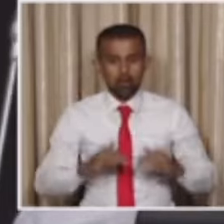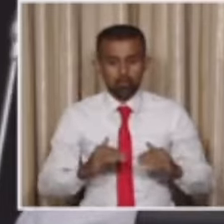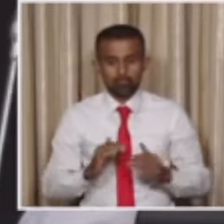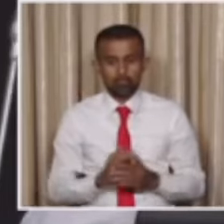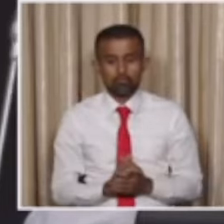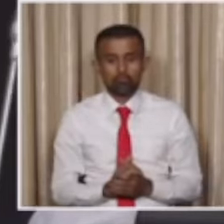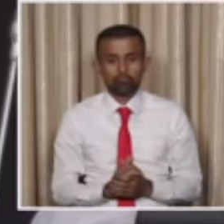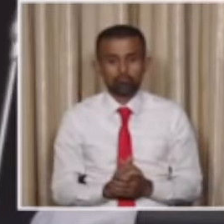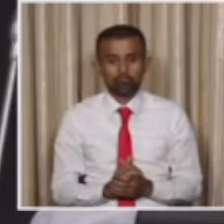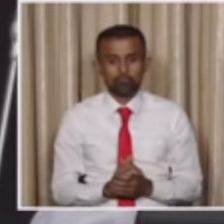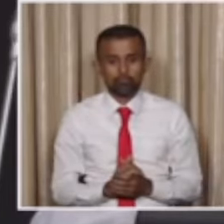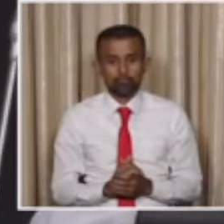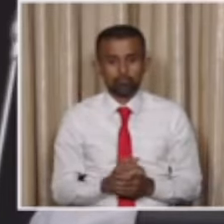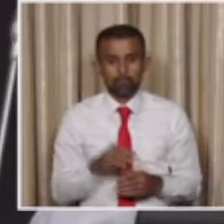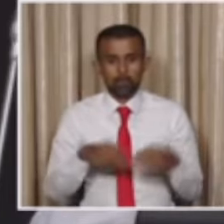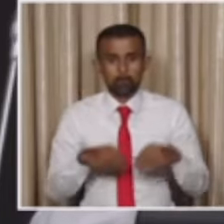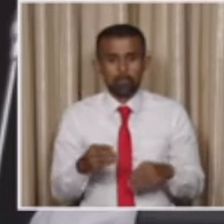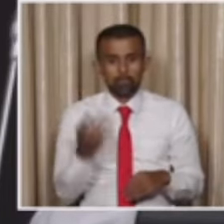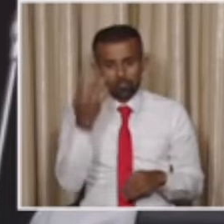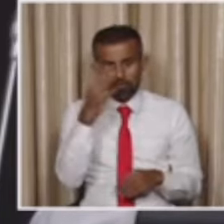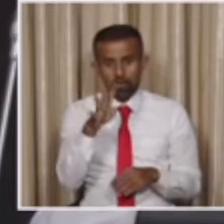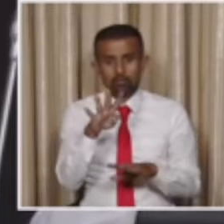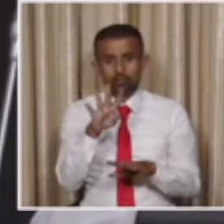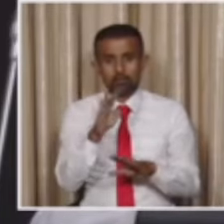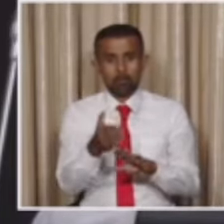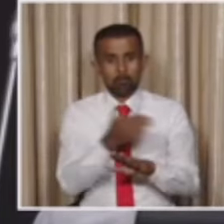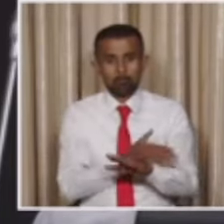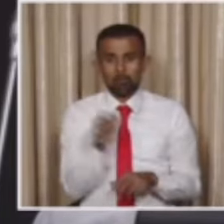තමයි මැතිවරණට දවස් 4කට කලින්